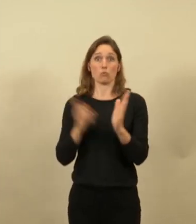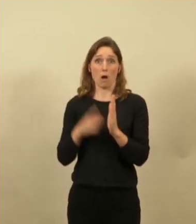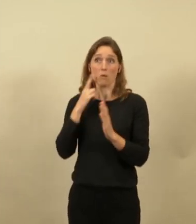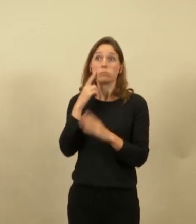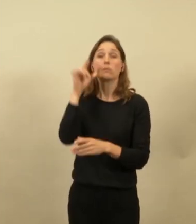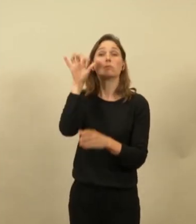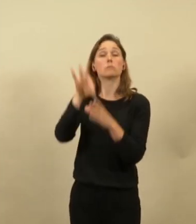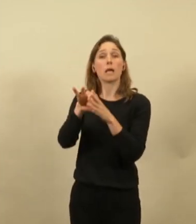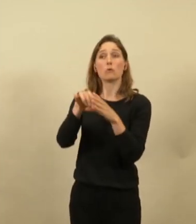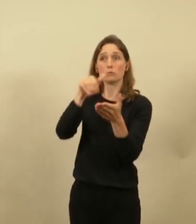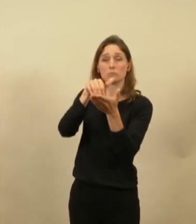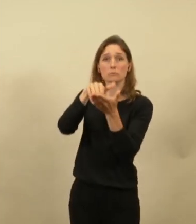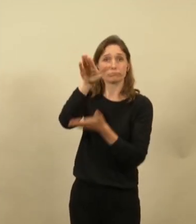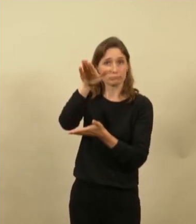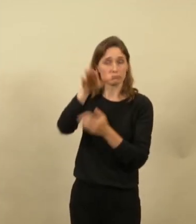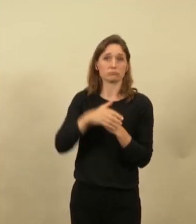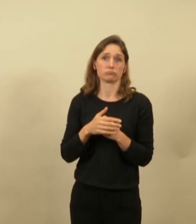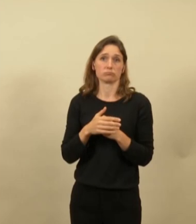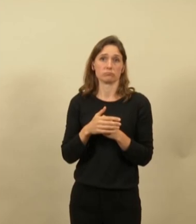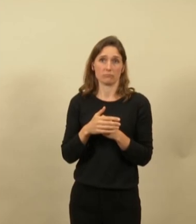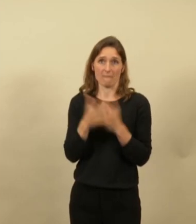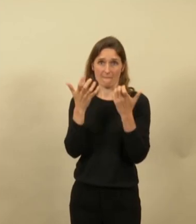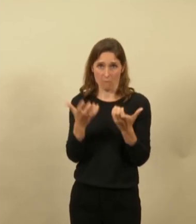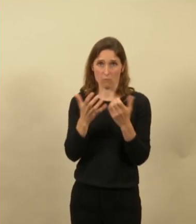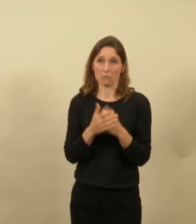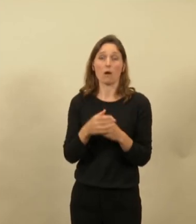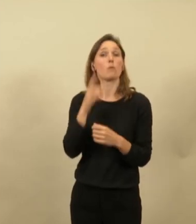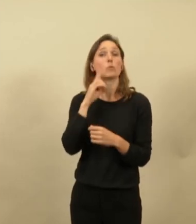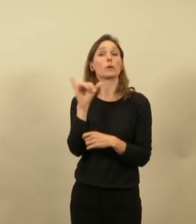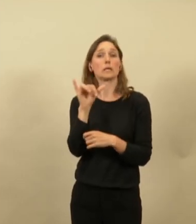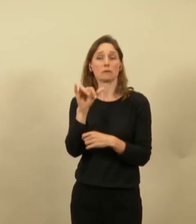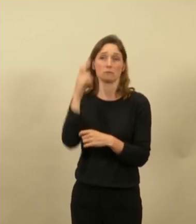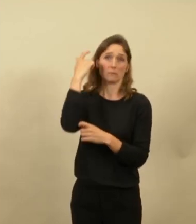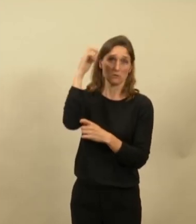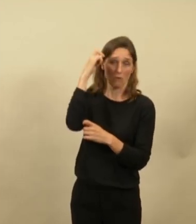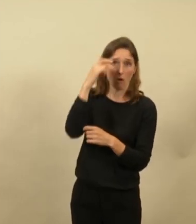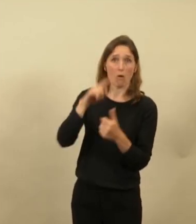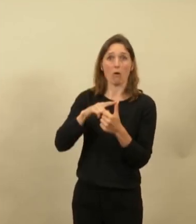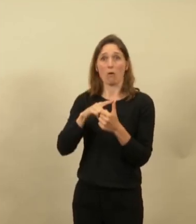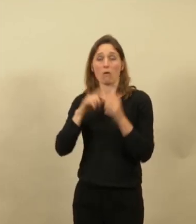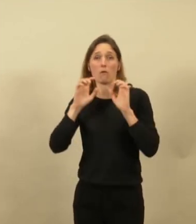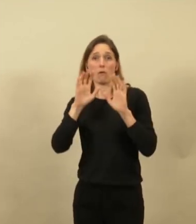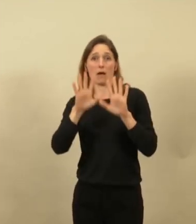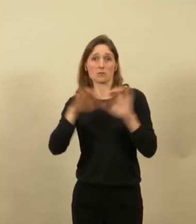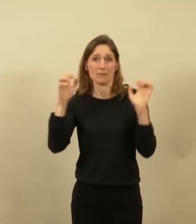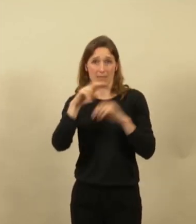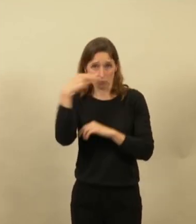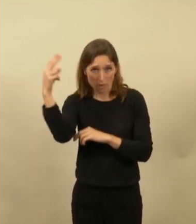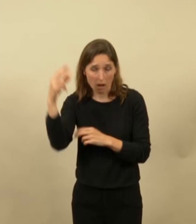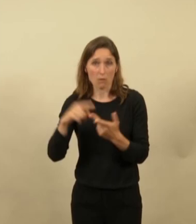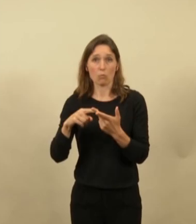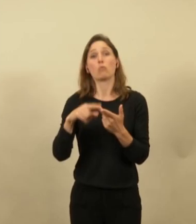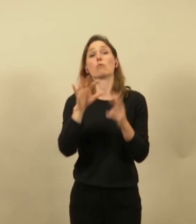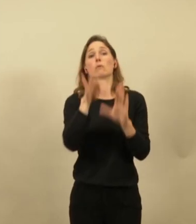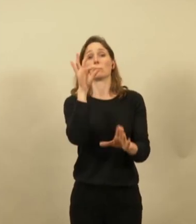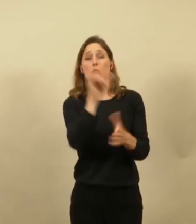droit s'appliquant donc au président de la République ou parlementaire comme aux élus locaux donneraient donc corps à l'idée de responsabilité